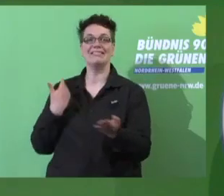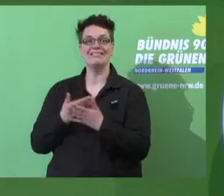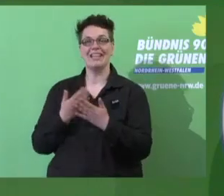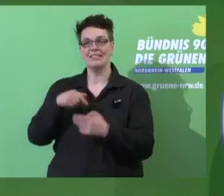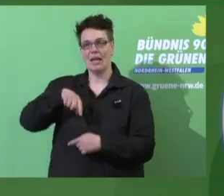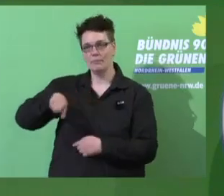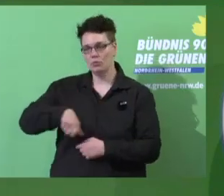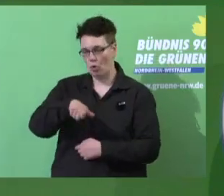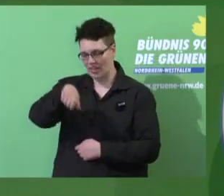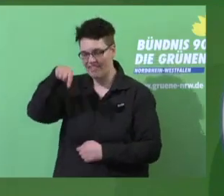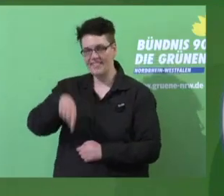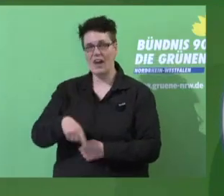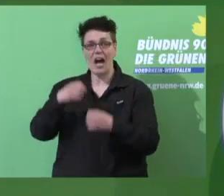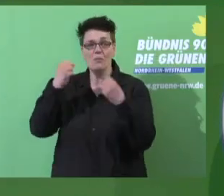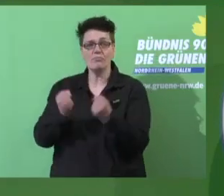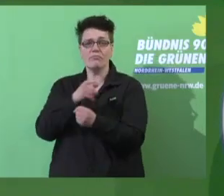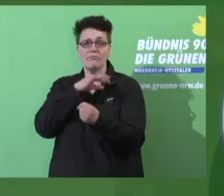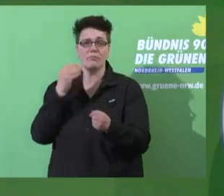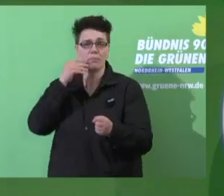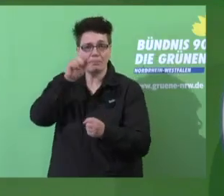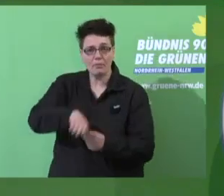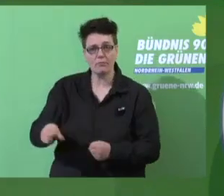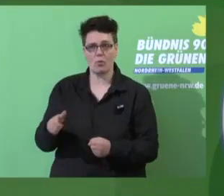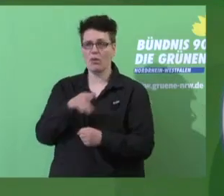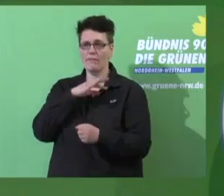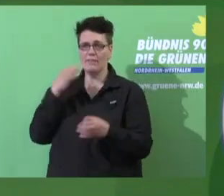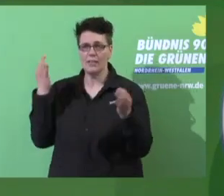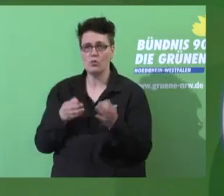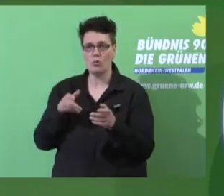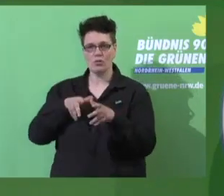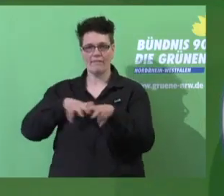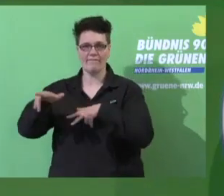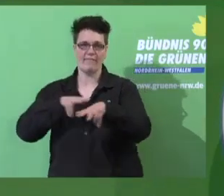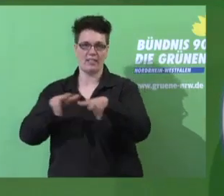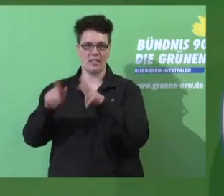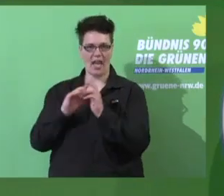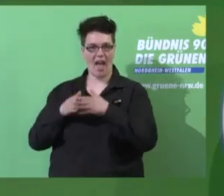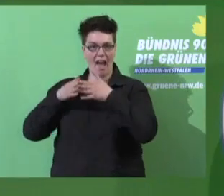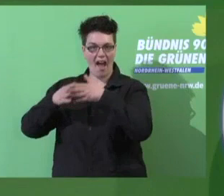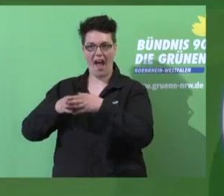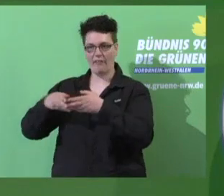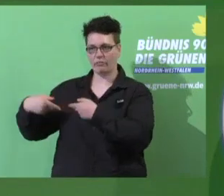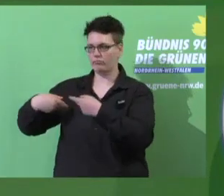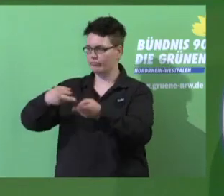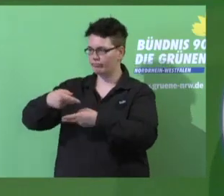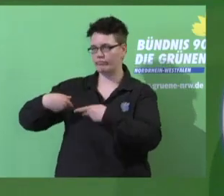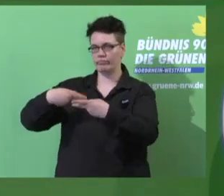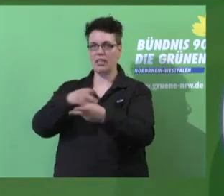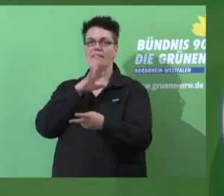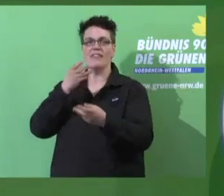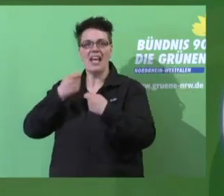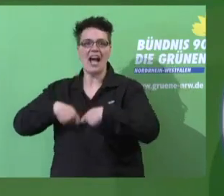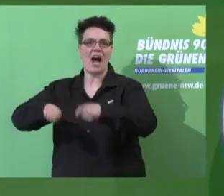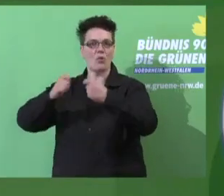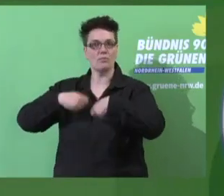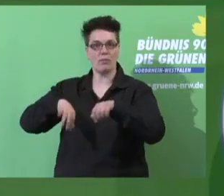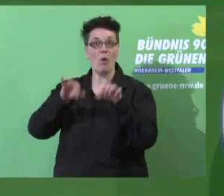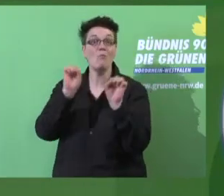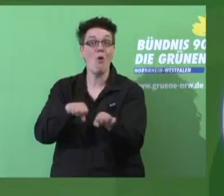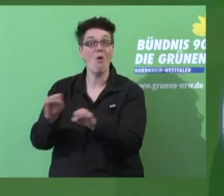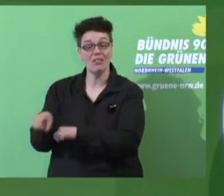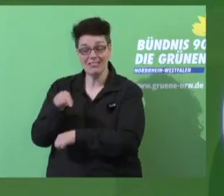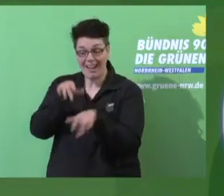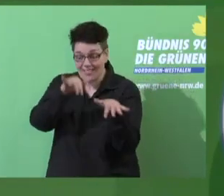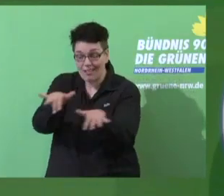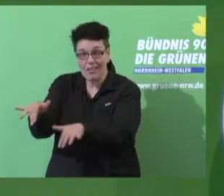als Bundesland, wo sehr, sehr viel Güterverkehr aus den Häfen durchläuft, wo sehr, sehr viel Ausbaupotenzial auf der Schiene